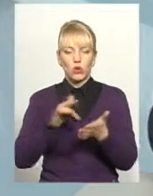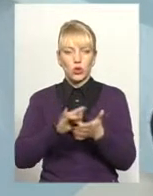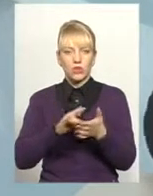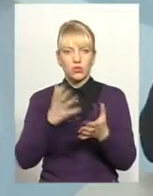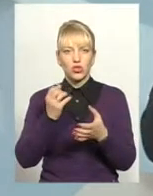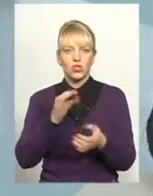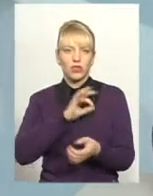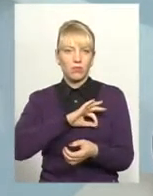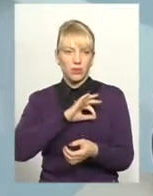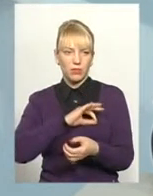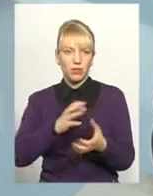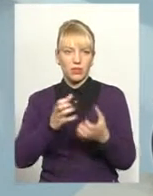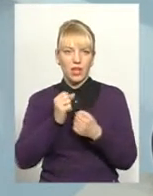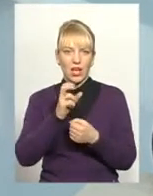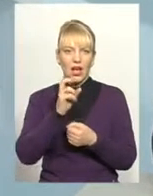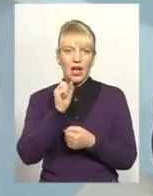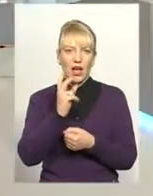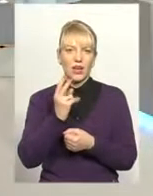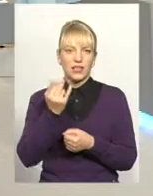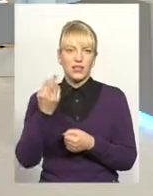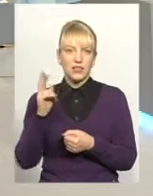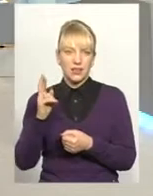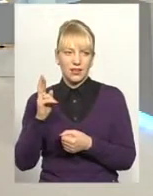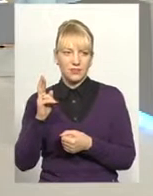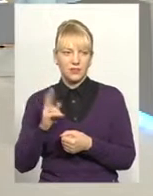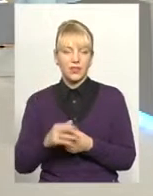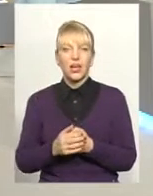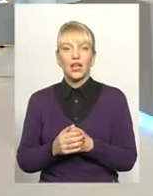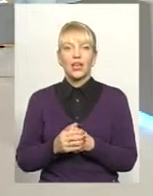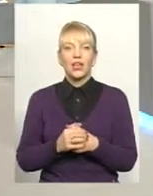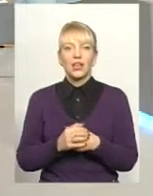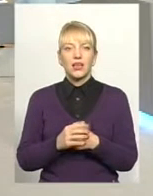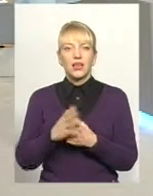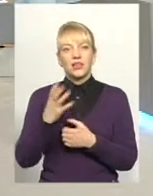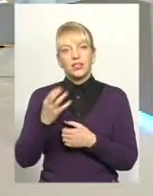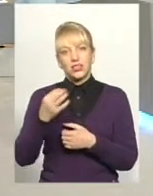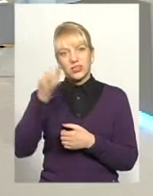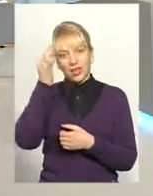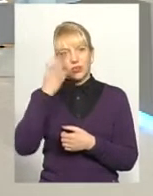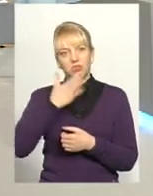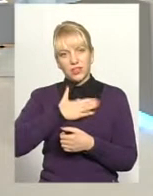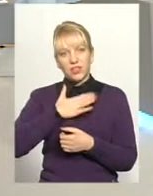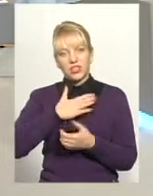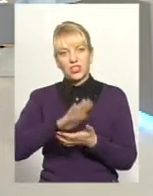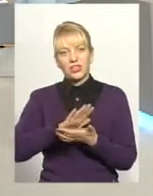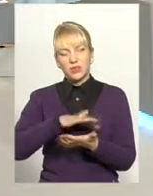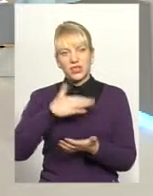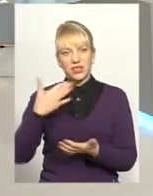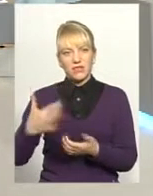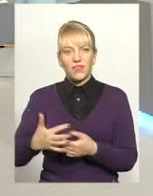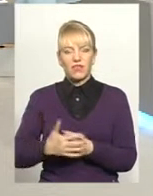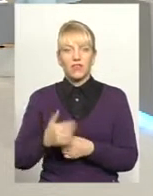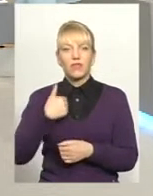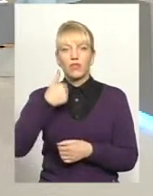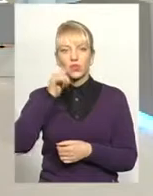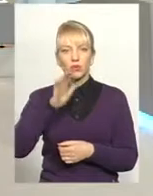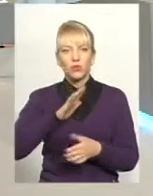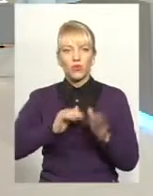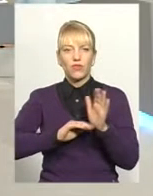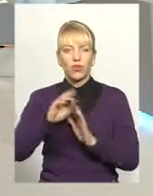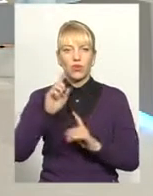отримують ще на свої акції сьогодні дивіденди. Одразу згадується на контрасті наше сміттєзвалище. А буквально вчора я була у Верховній Раді на